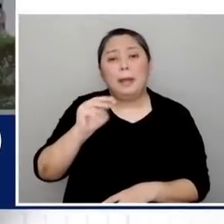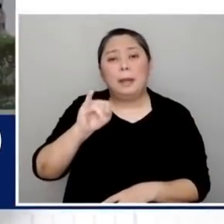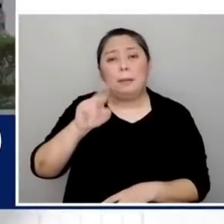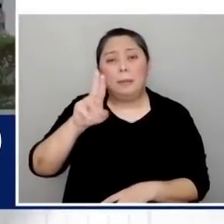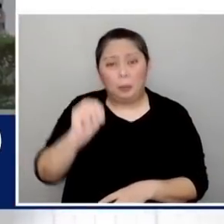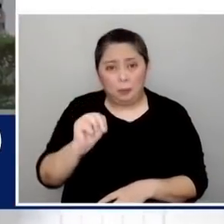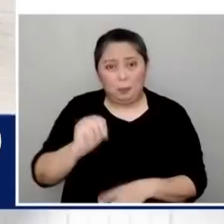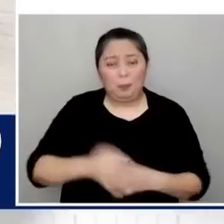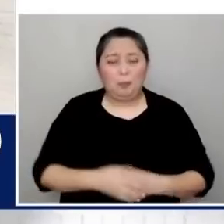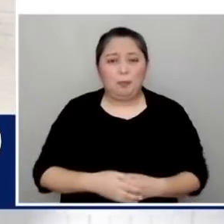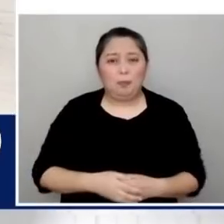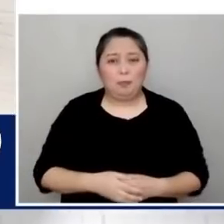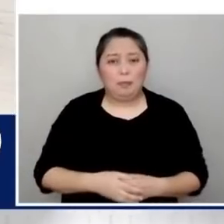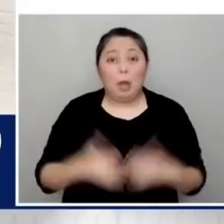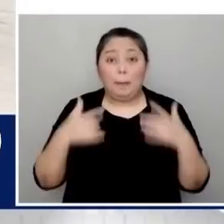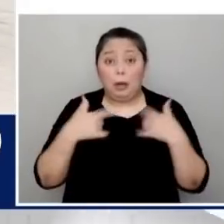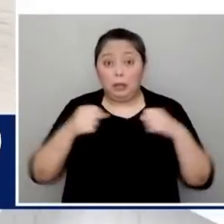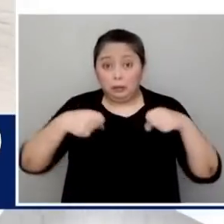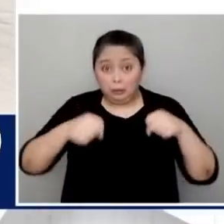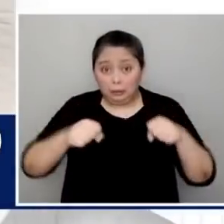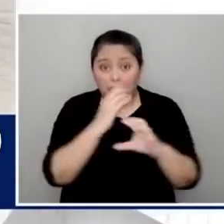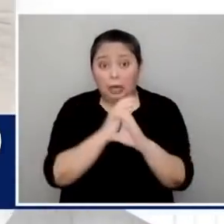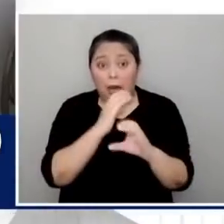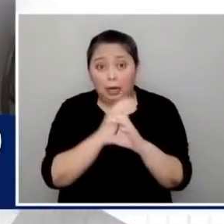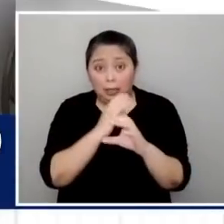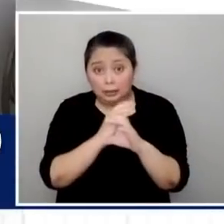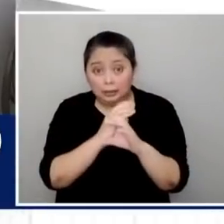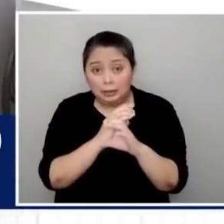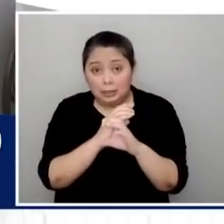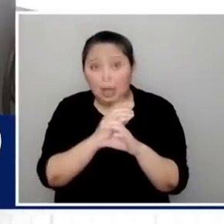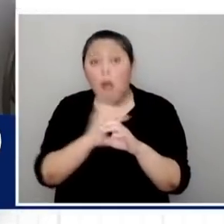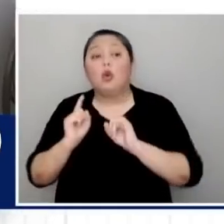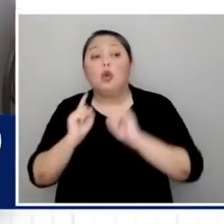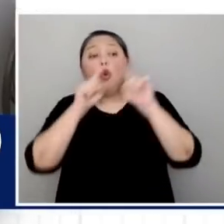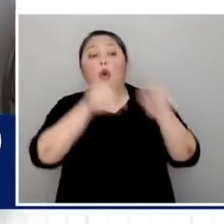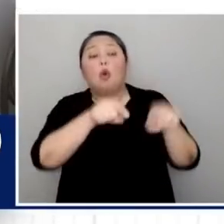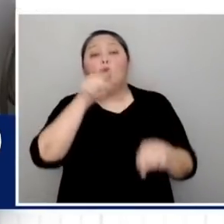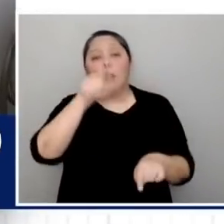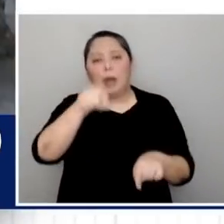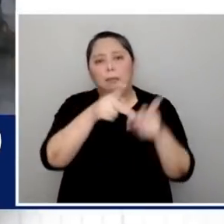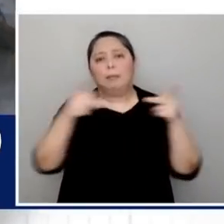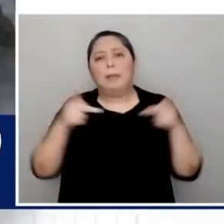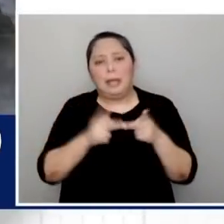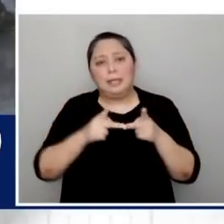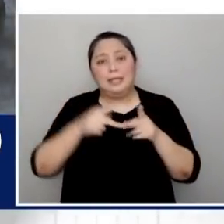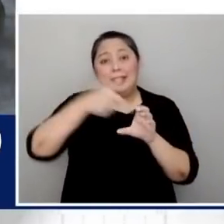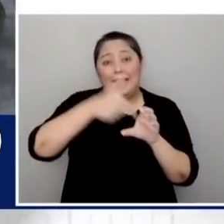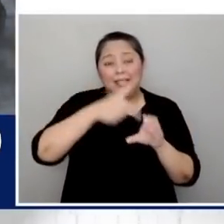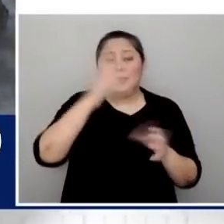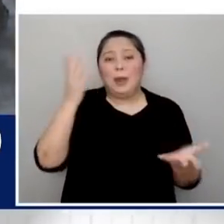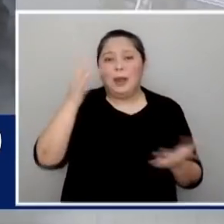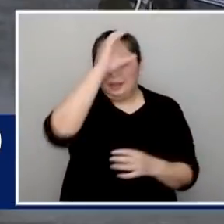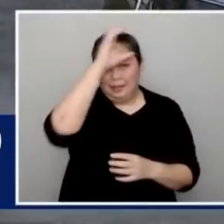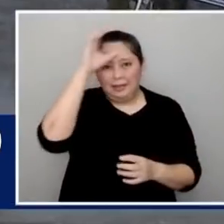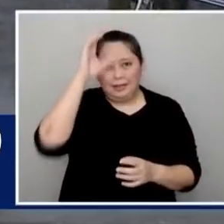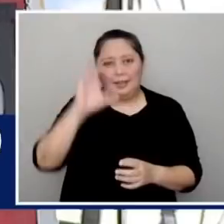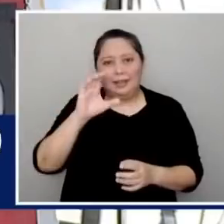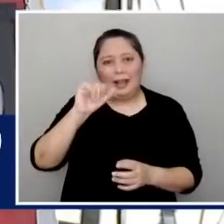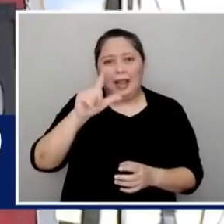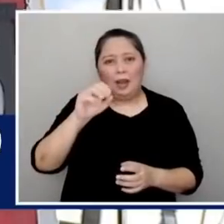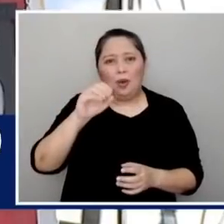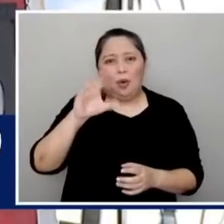Dinadayo ng mga motorista ang gasolinahang ito sa Caloocan. Sa monitoring kasi ng Department of Energy, dito ang may pinakamurang